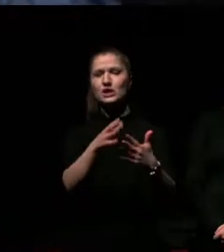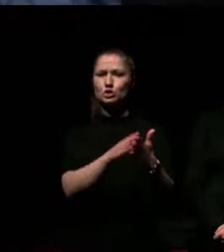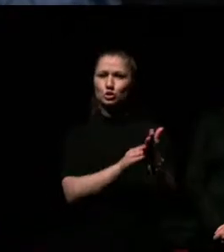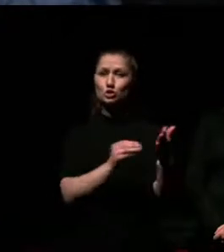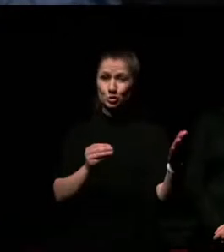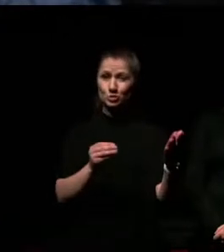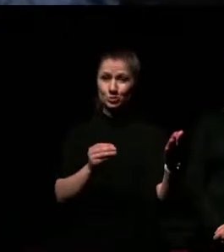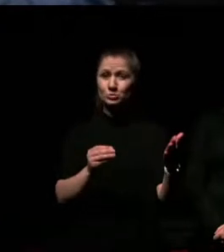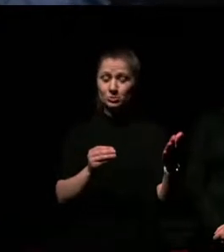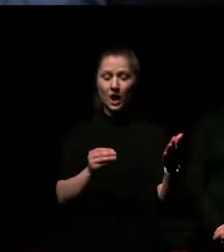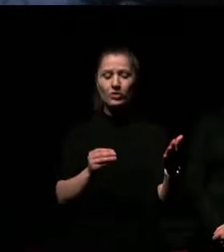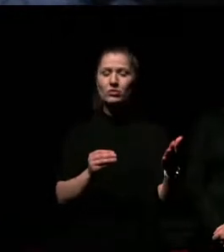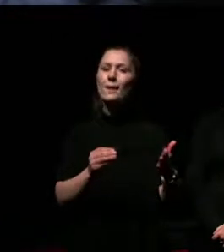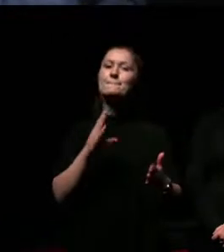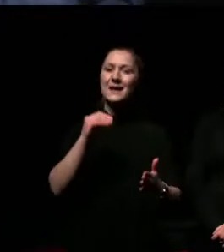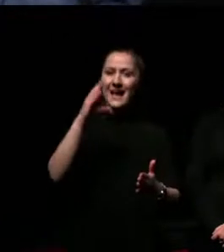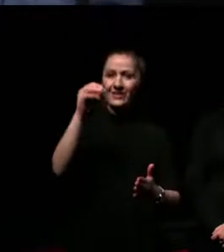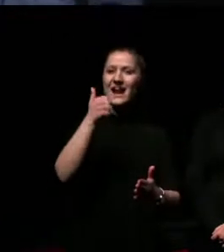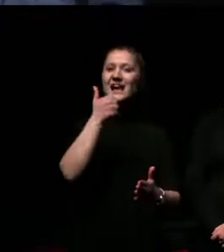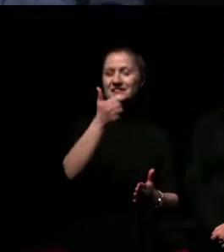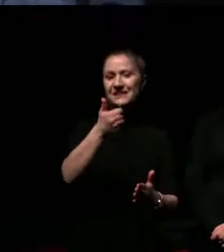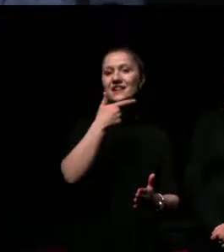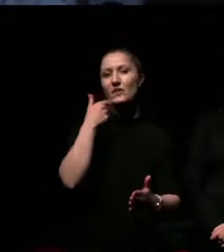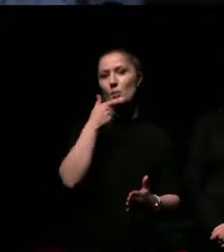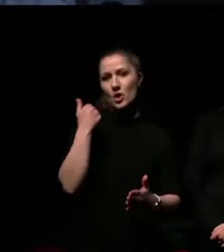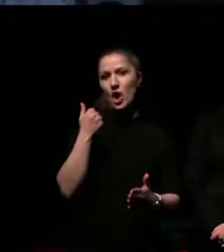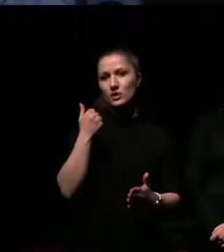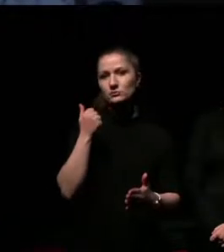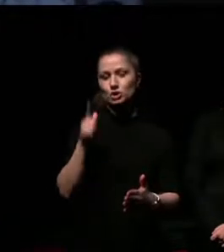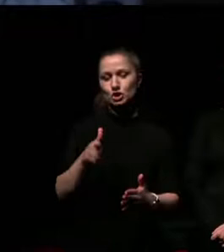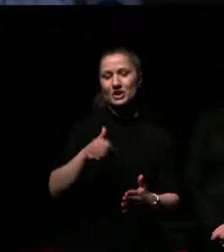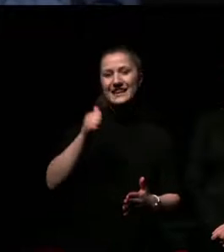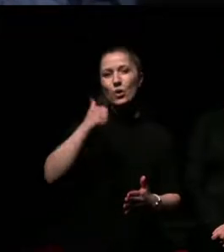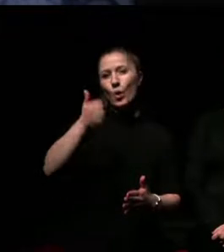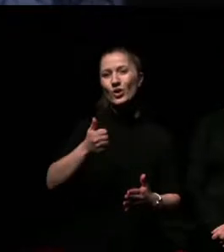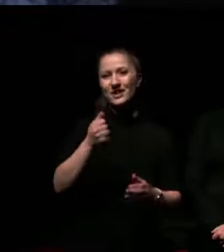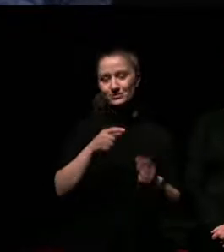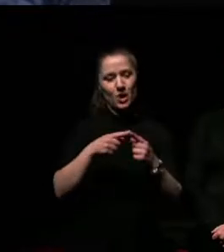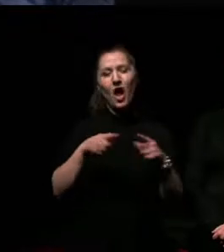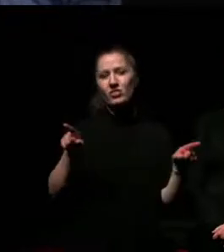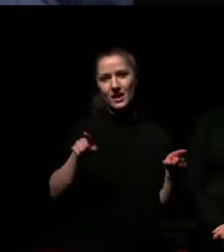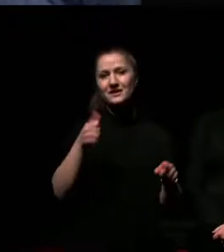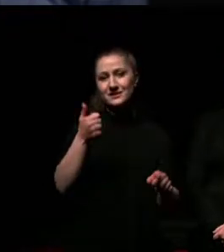ellers veldig annerledes 6. februar mye bedre.